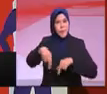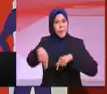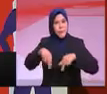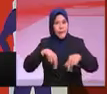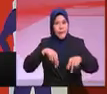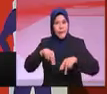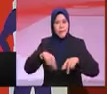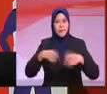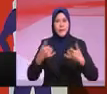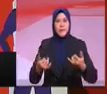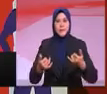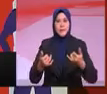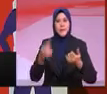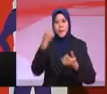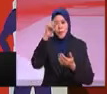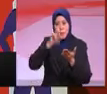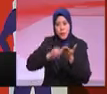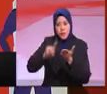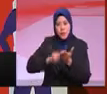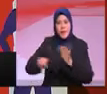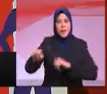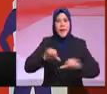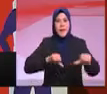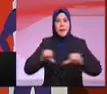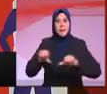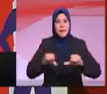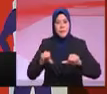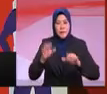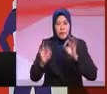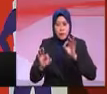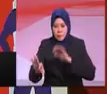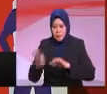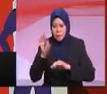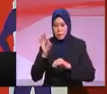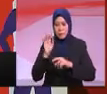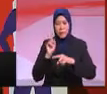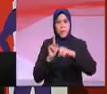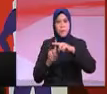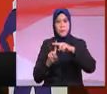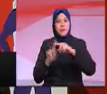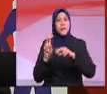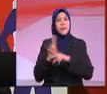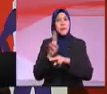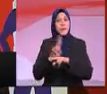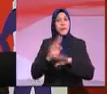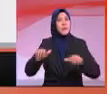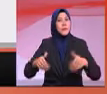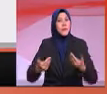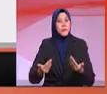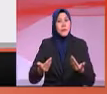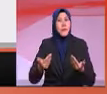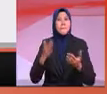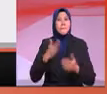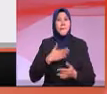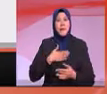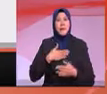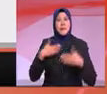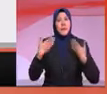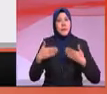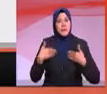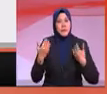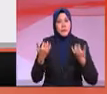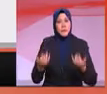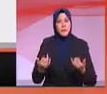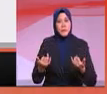untuk kita pengesanan aktif kes-kes kalau dikesan positif. Kita menggunakan iaitu MySejahtera dan